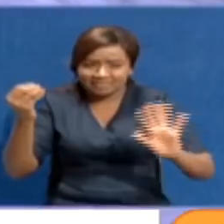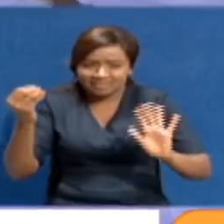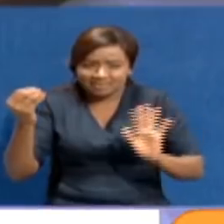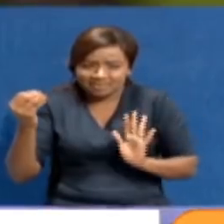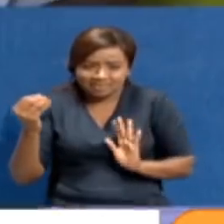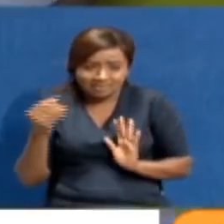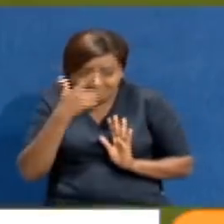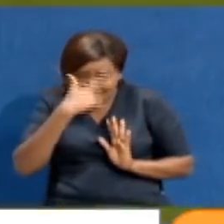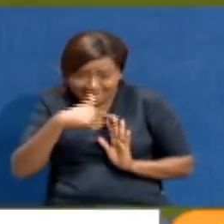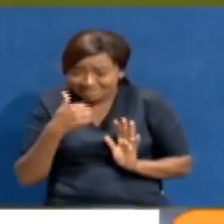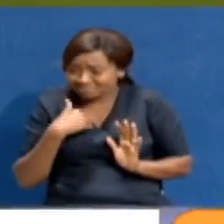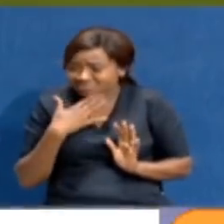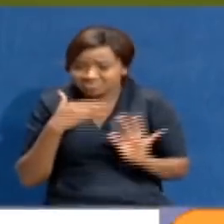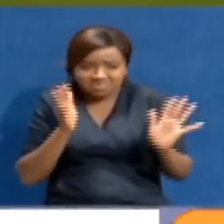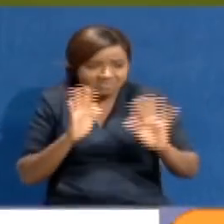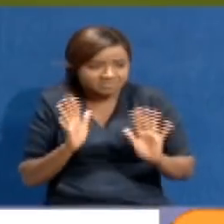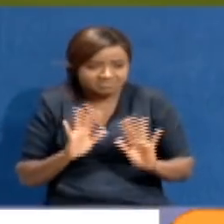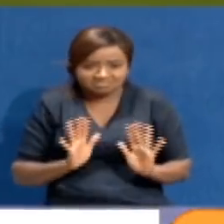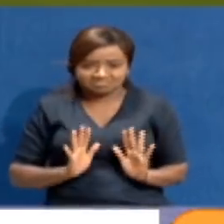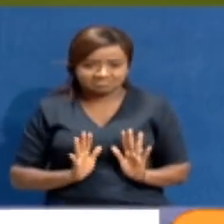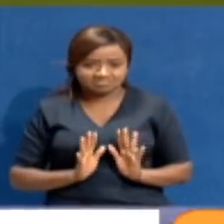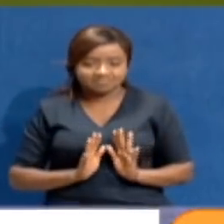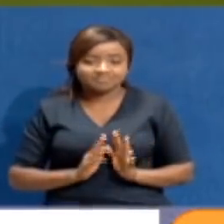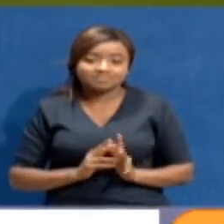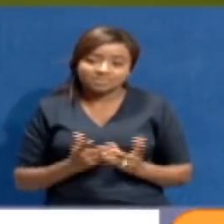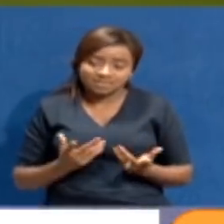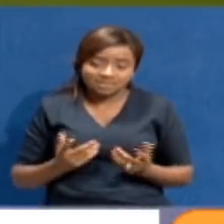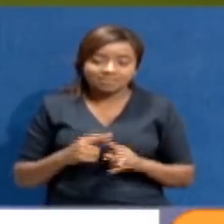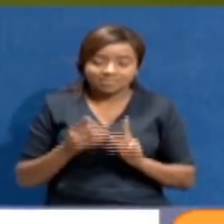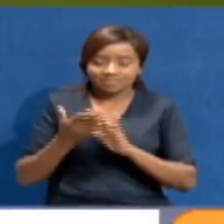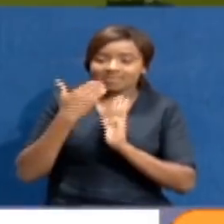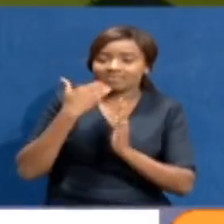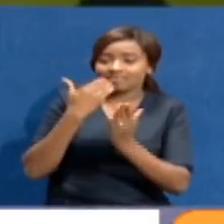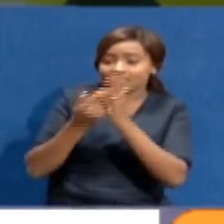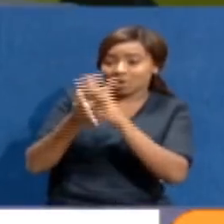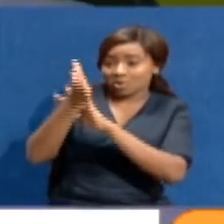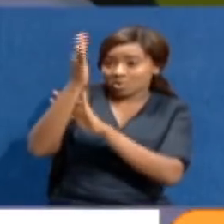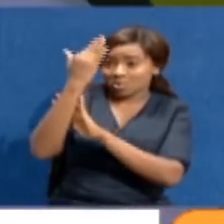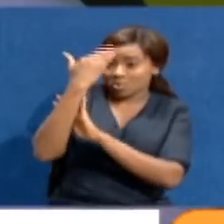Sitaki. Nikipofu ananifanyia, hii sitaki. Lakini